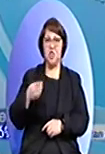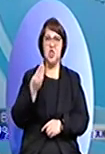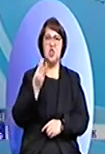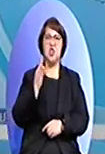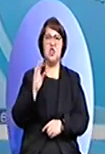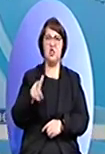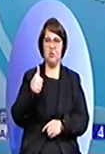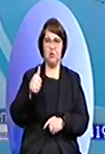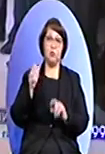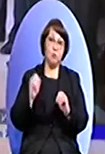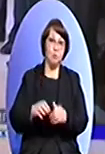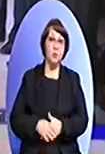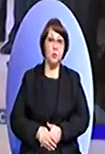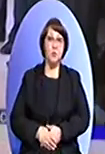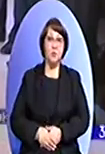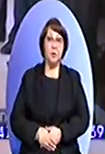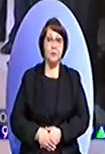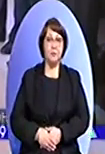шалгарчээ.